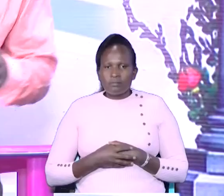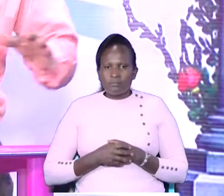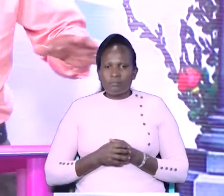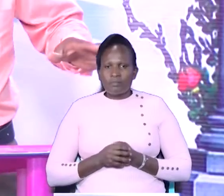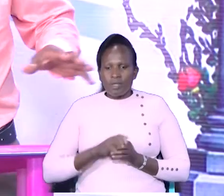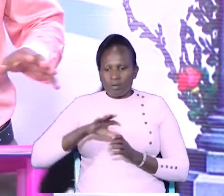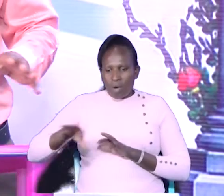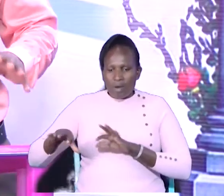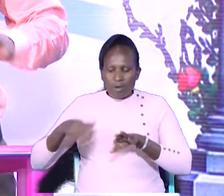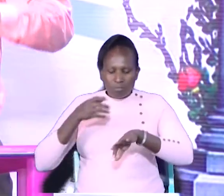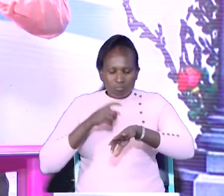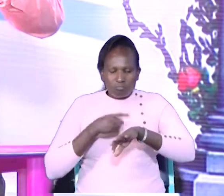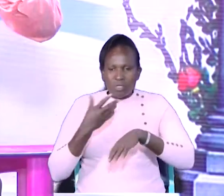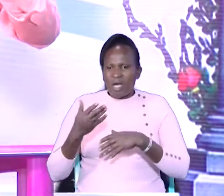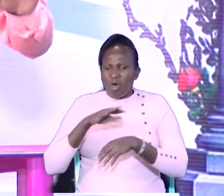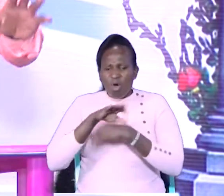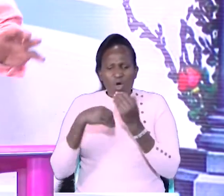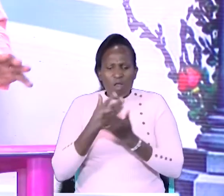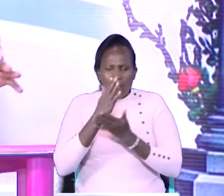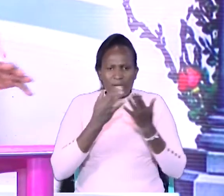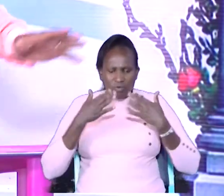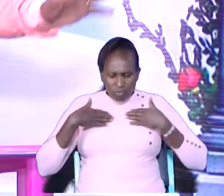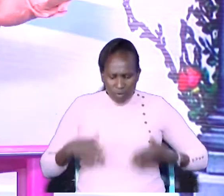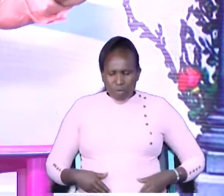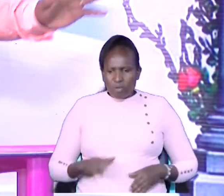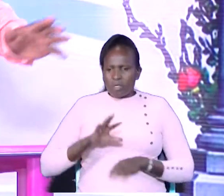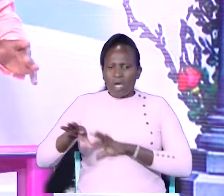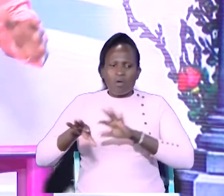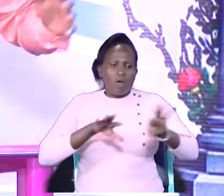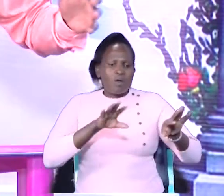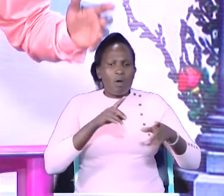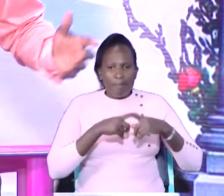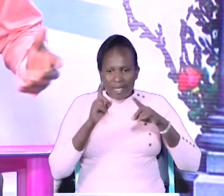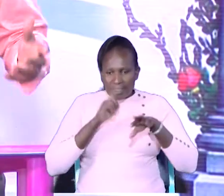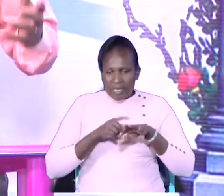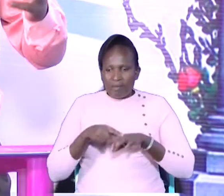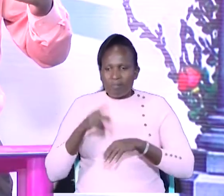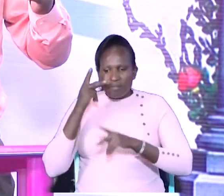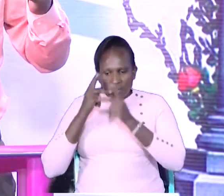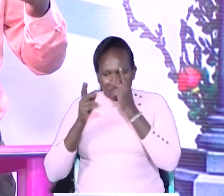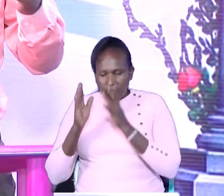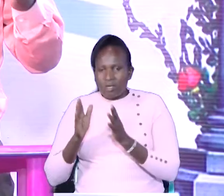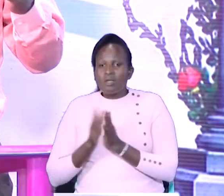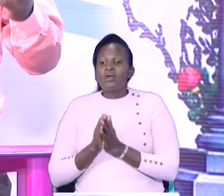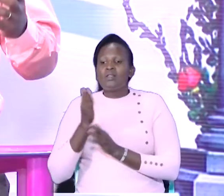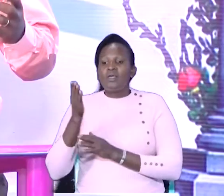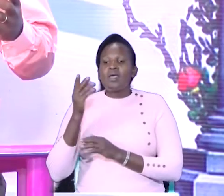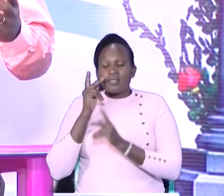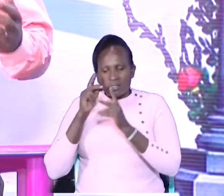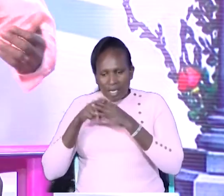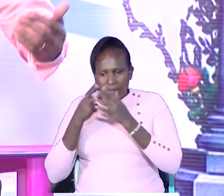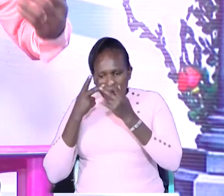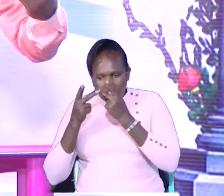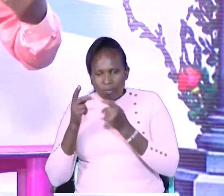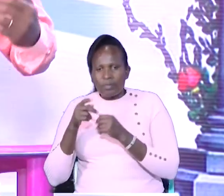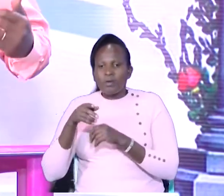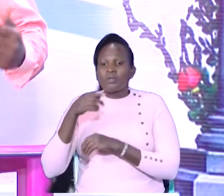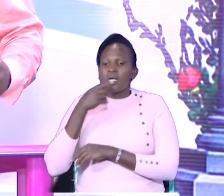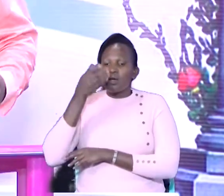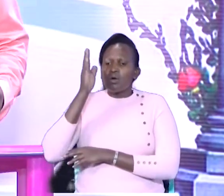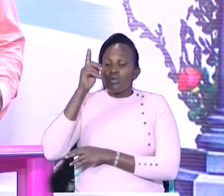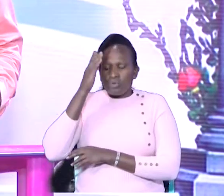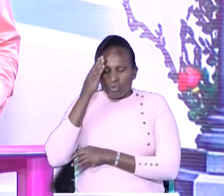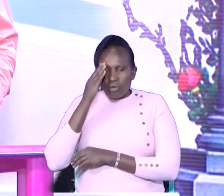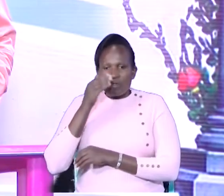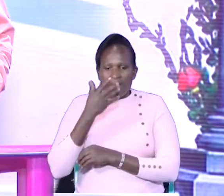kando, mguu, sehemu zote za mwili. Lakini Ezekiel wakati alianza kutabiri, wakati alisema ni wewe tu Mungu unajua, akapata zile nguvu,